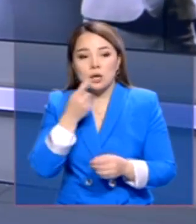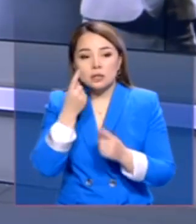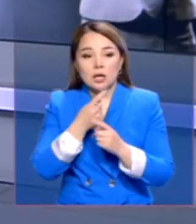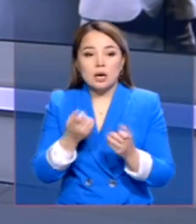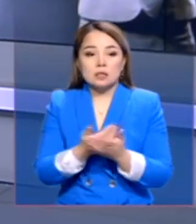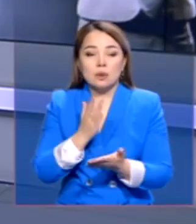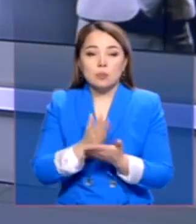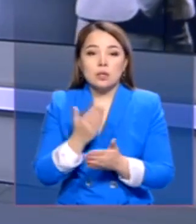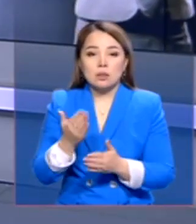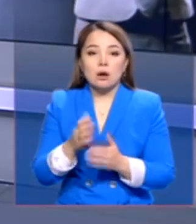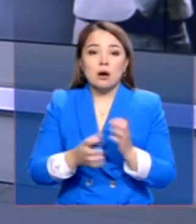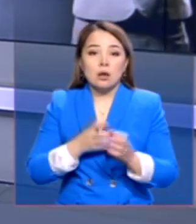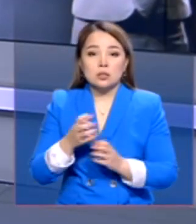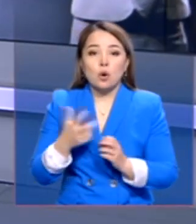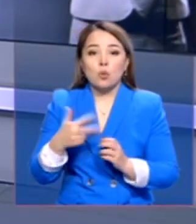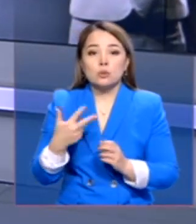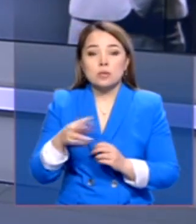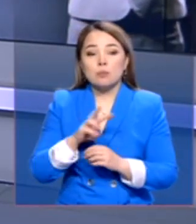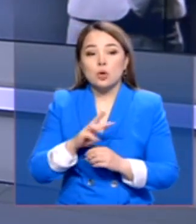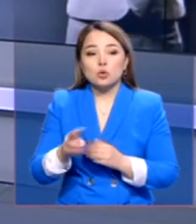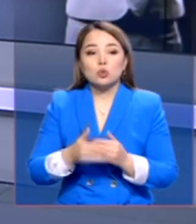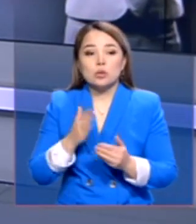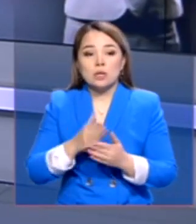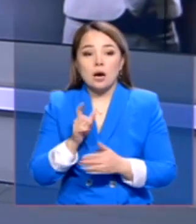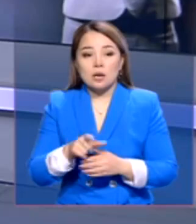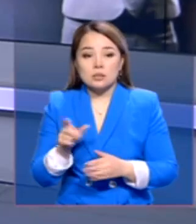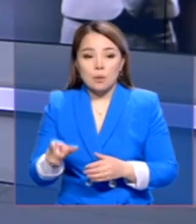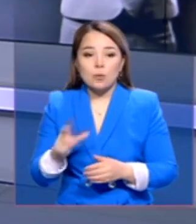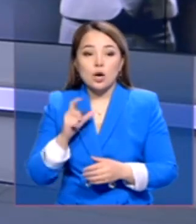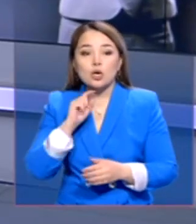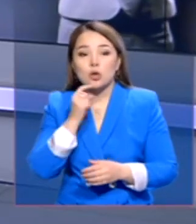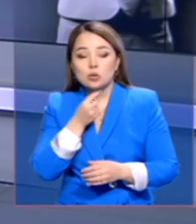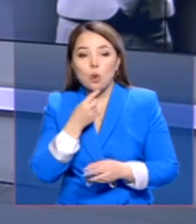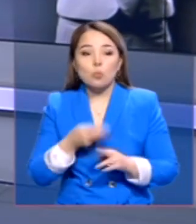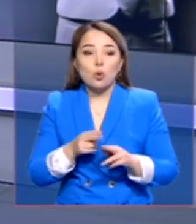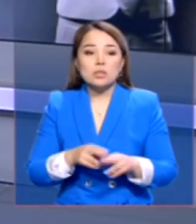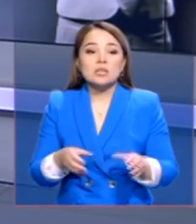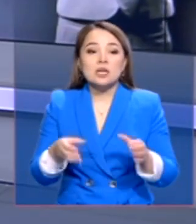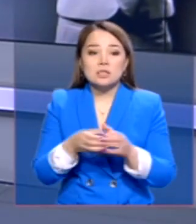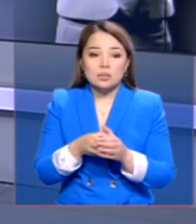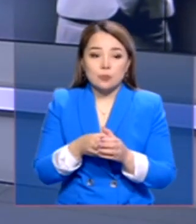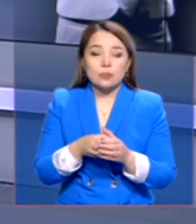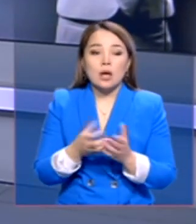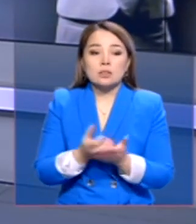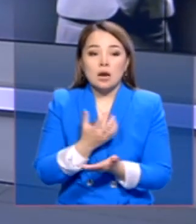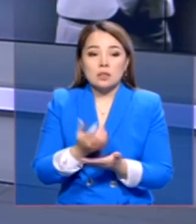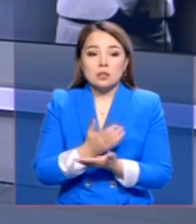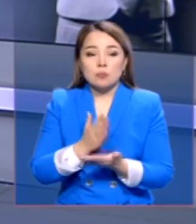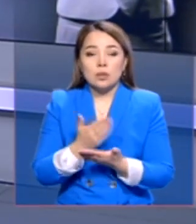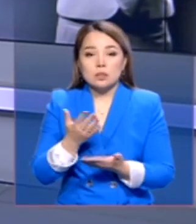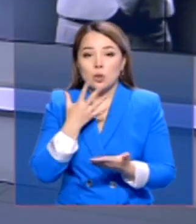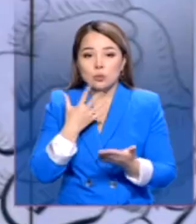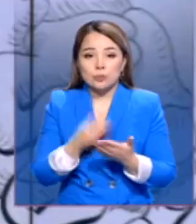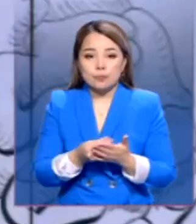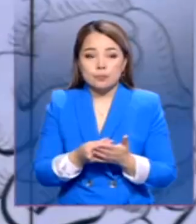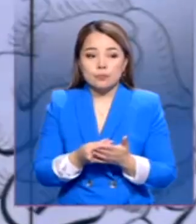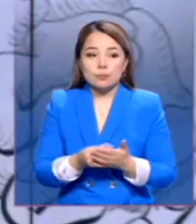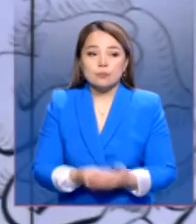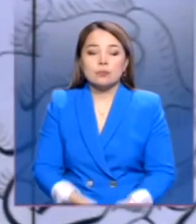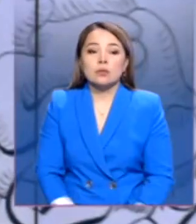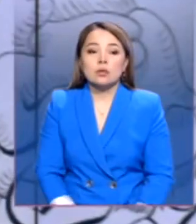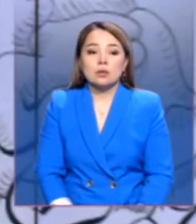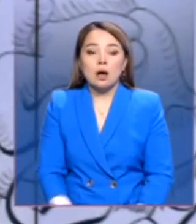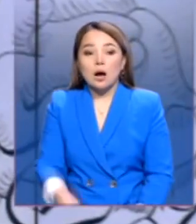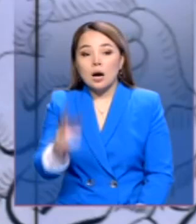жариялады. Әлемде 30 миллионға жуық адам экономиканың осы секторында табыс тауып жүр.